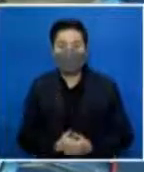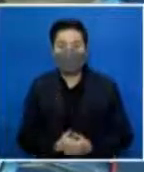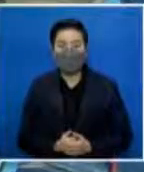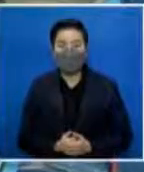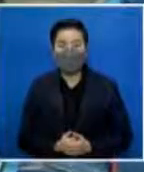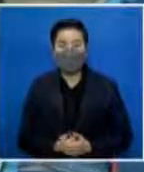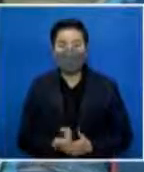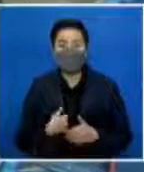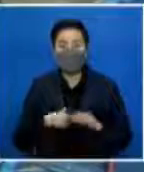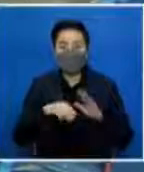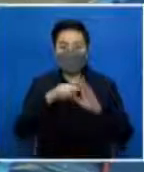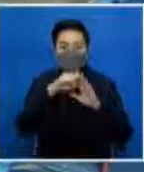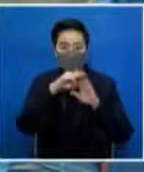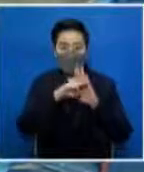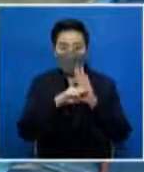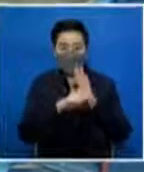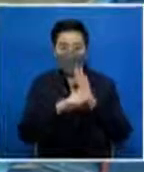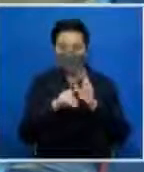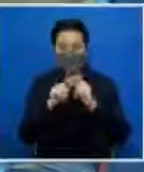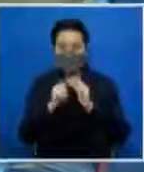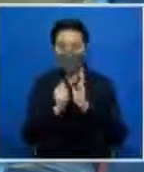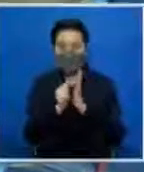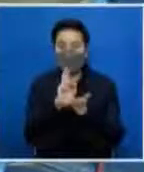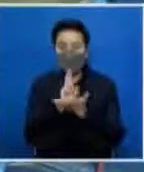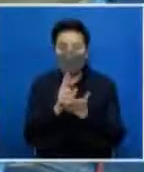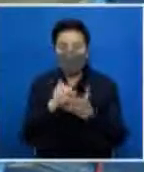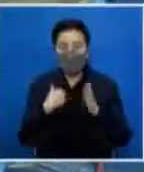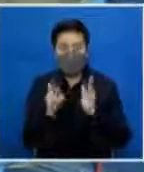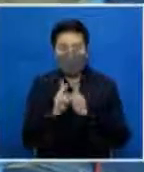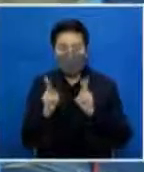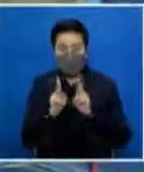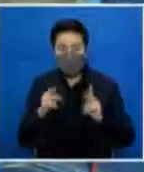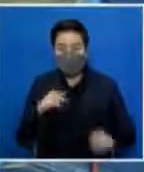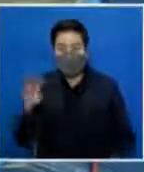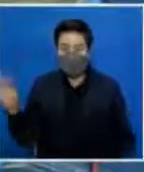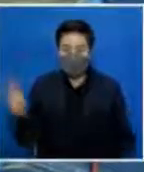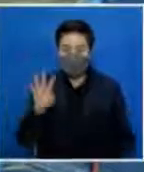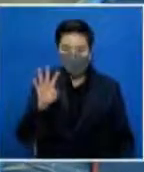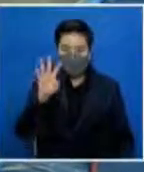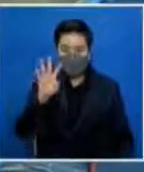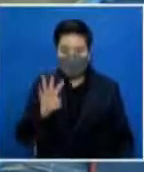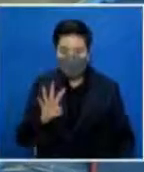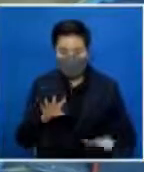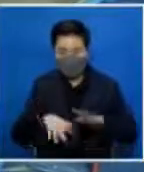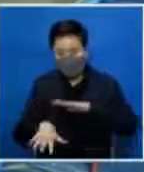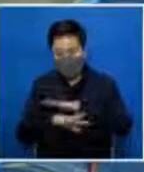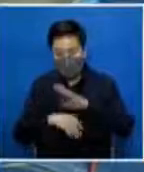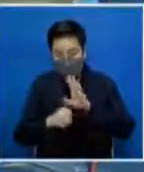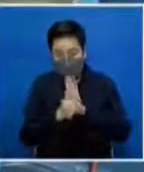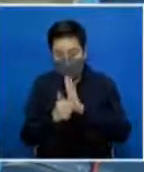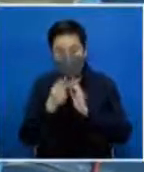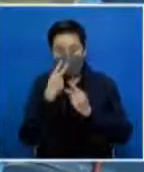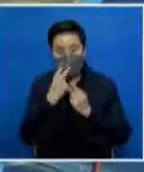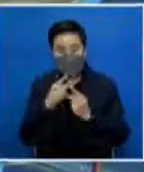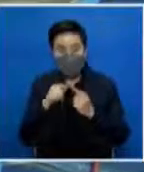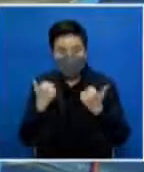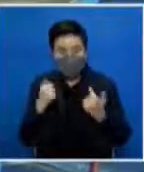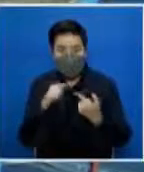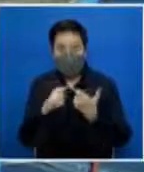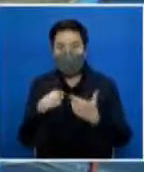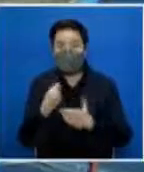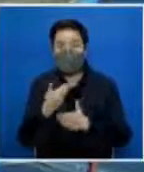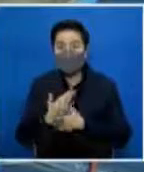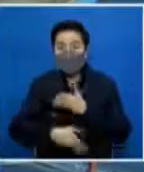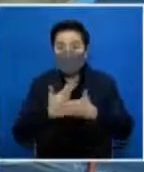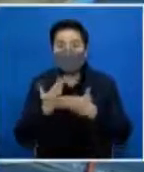ทุกขั้นตอนของกระบวนการออกรางวัลนะคะจะมีคณะกรรมการทั้ง4ท่านร่วมเป็นสักขีพยานในการออกรางวัลเพื่อให้การออก